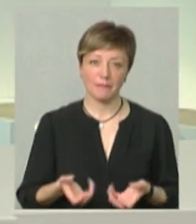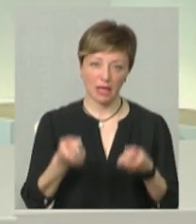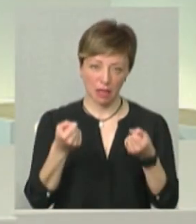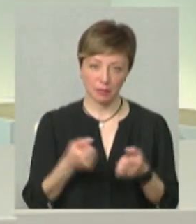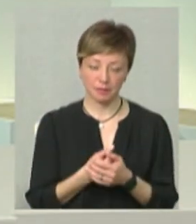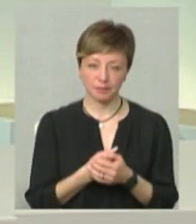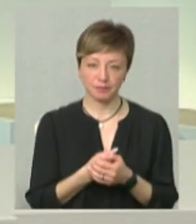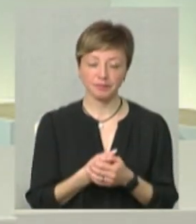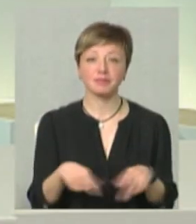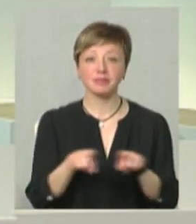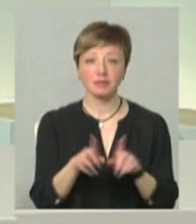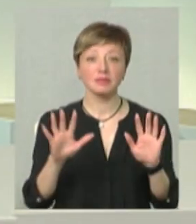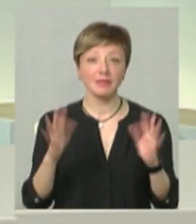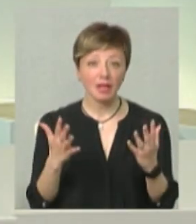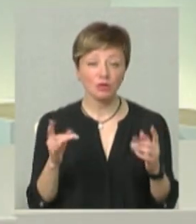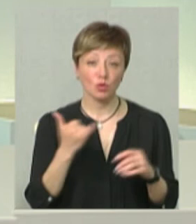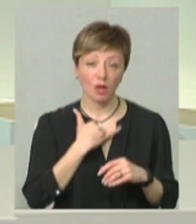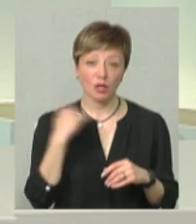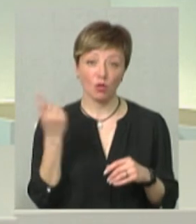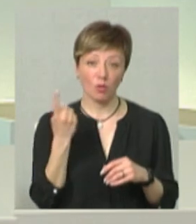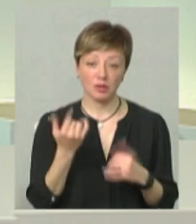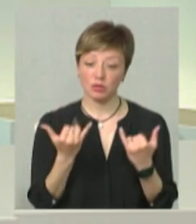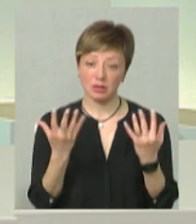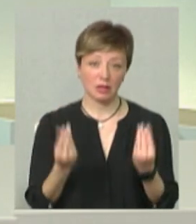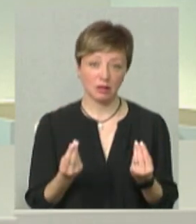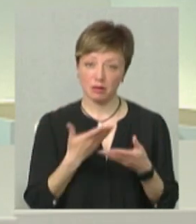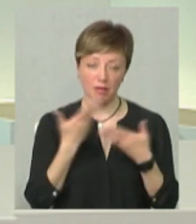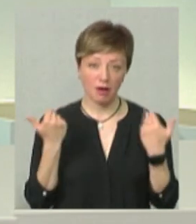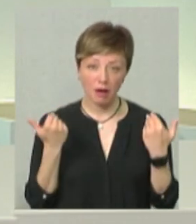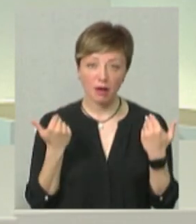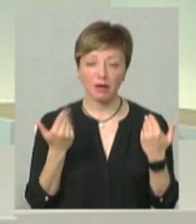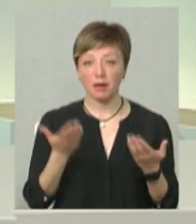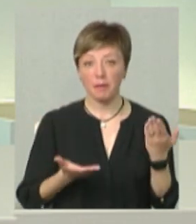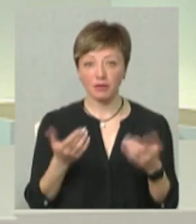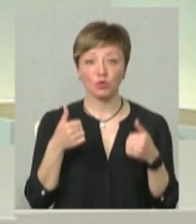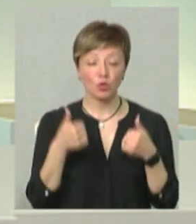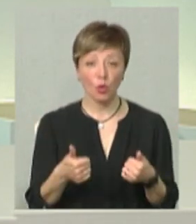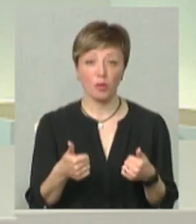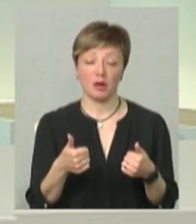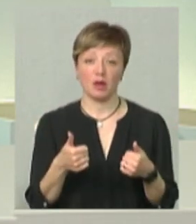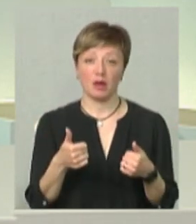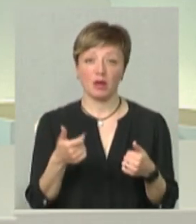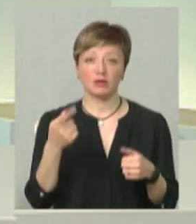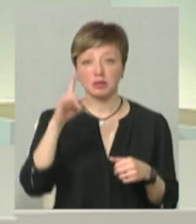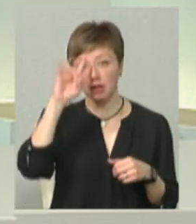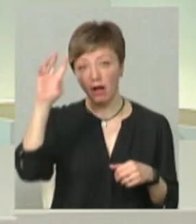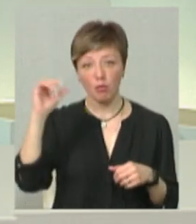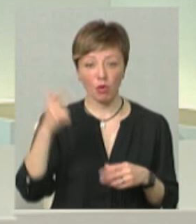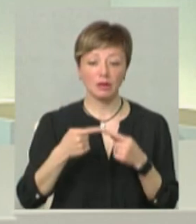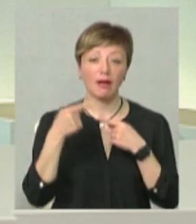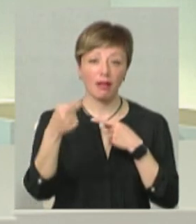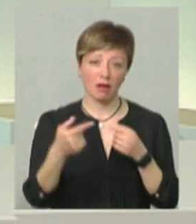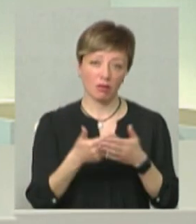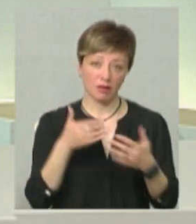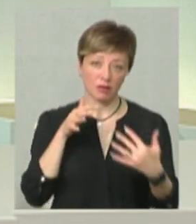підтримки. Так сталося, що в нашій області їх на сьогоднішній день немає. Напевно, що це добре, тому що ми, слава Богу, далеко